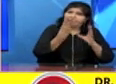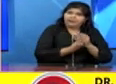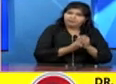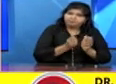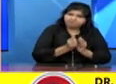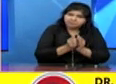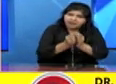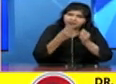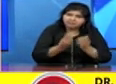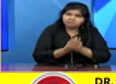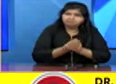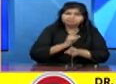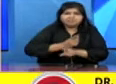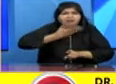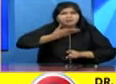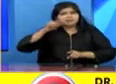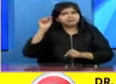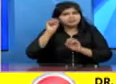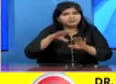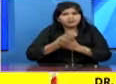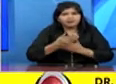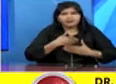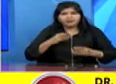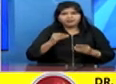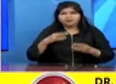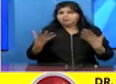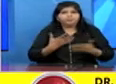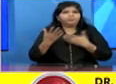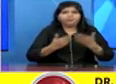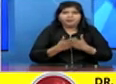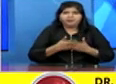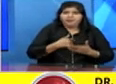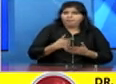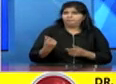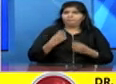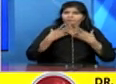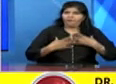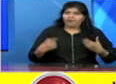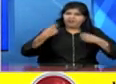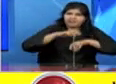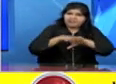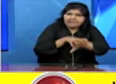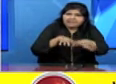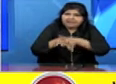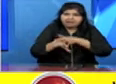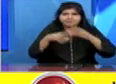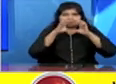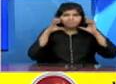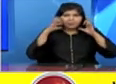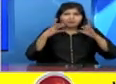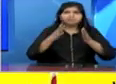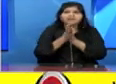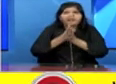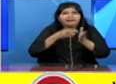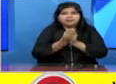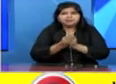बिल्कुल प्रोत्साहित करके रखते हैं कि डरने वाली कोई बात नहीं है, कोई ऐसी चीज़ नहीं है। अगर हम पूरी प्रिकॉशन लेंगे, मरीज को अच्छे से प्रिकॉशन